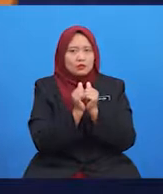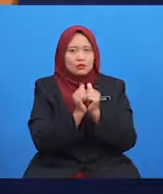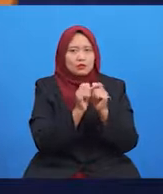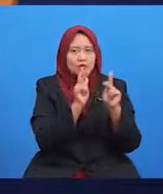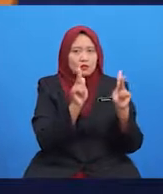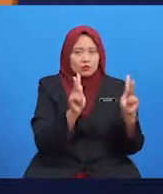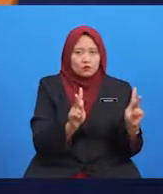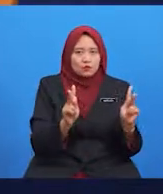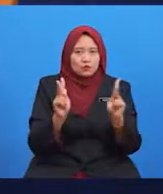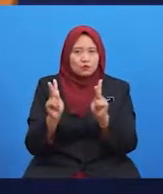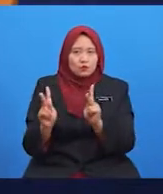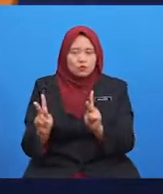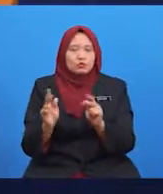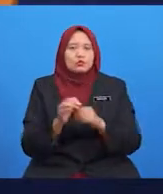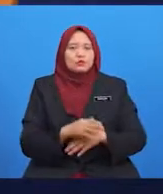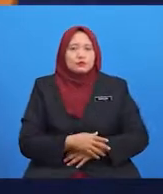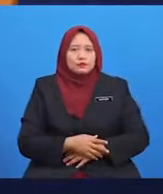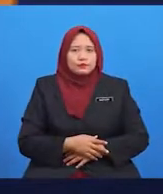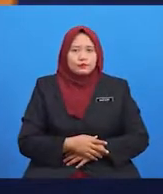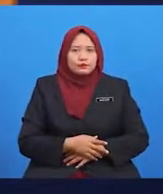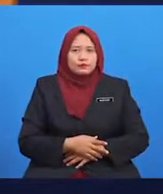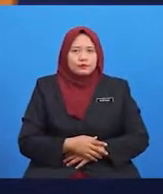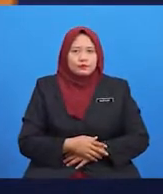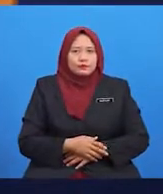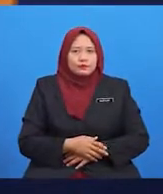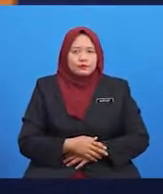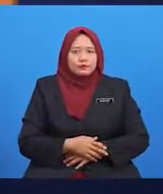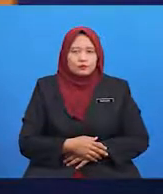datuk dan Tan Sri.